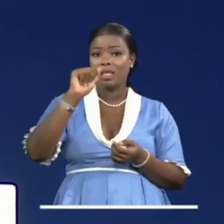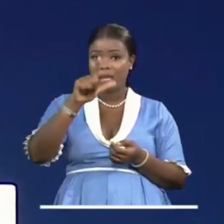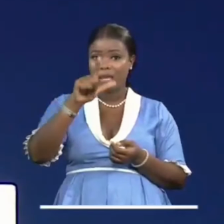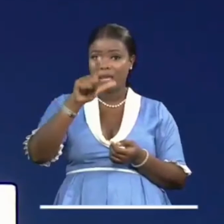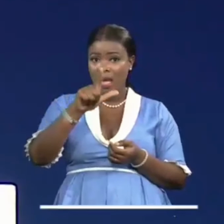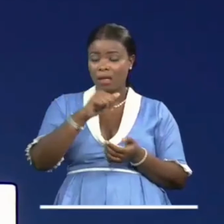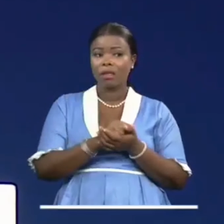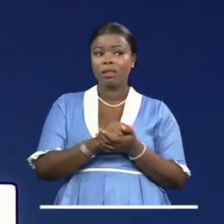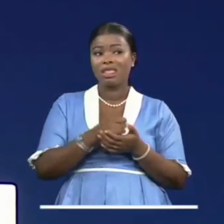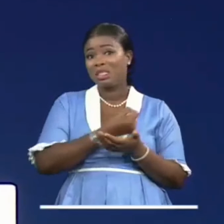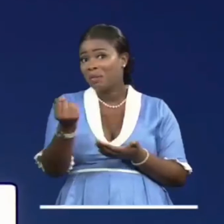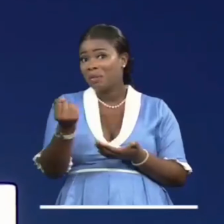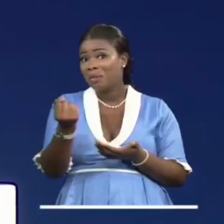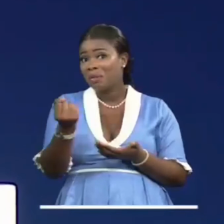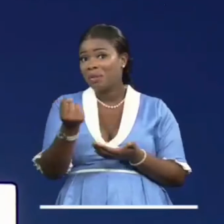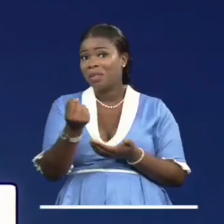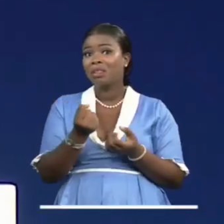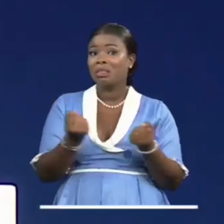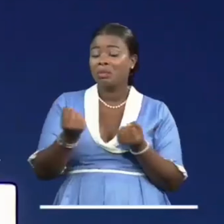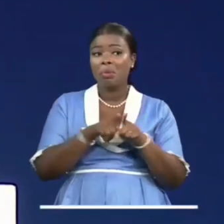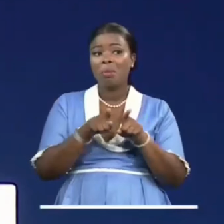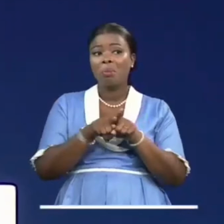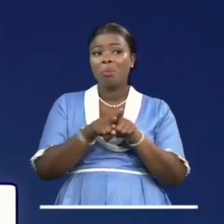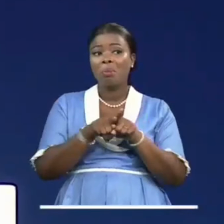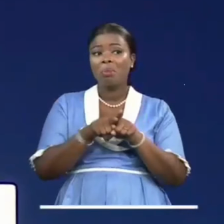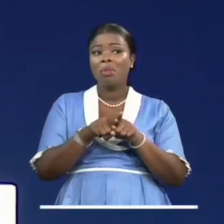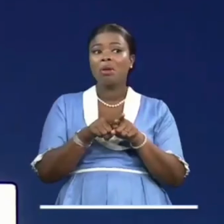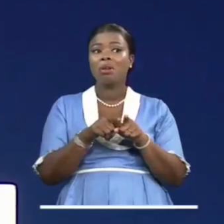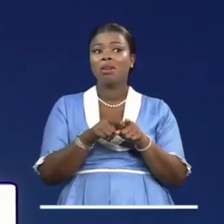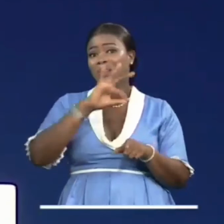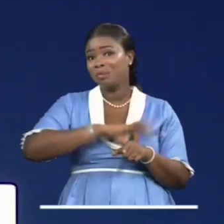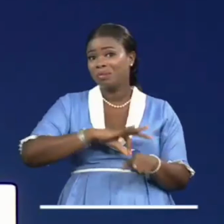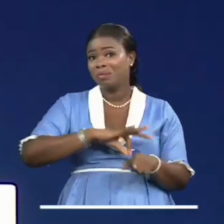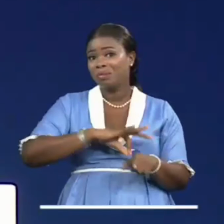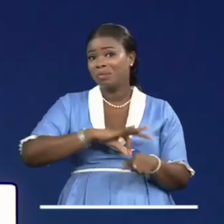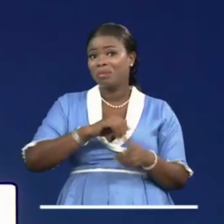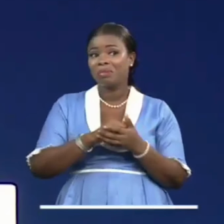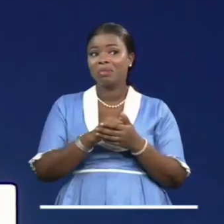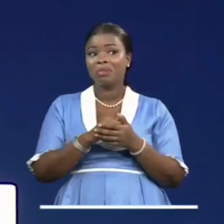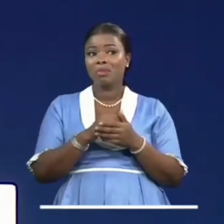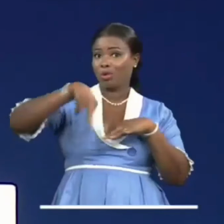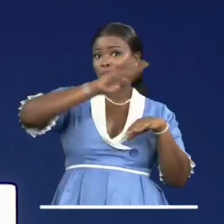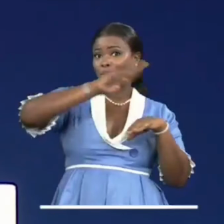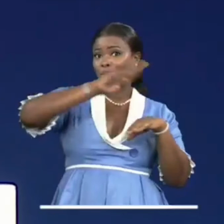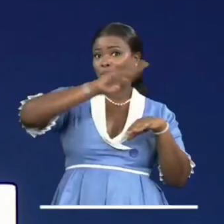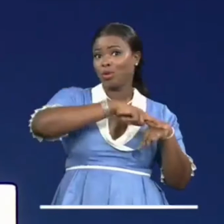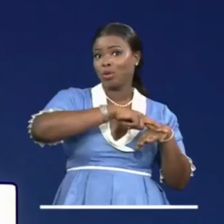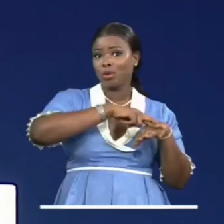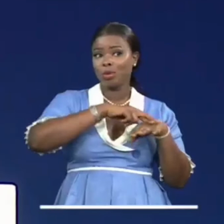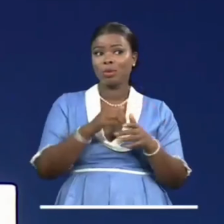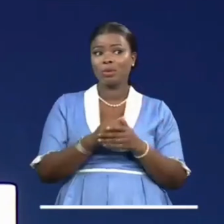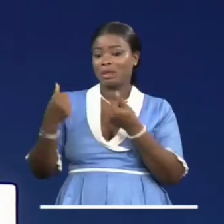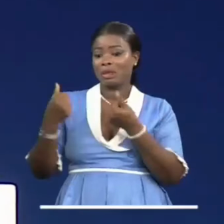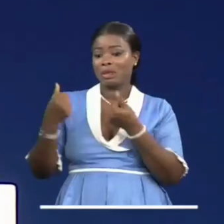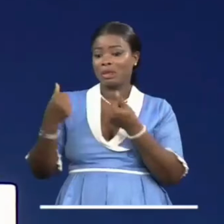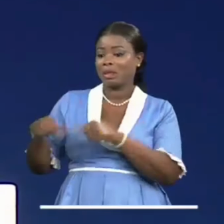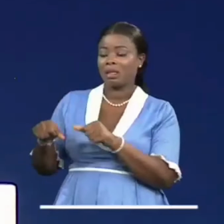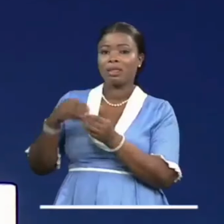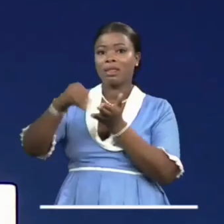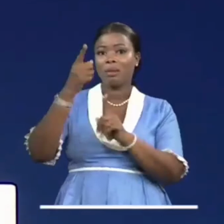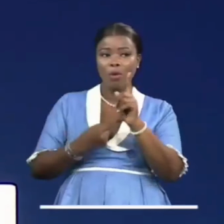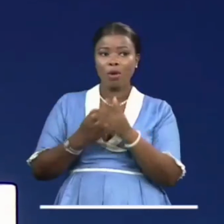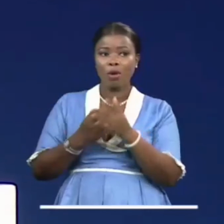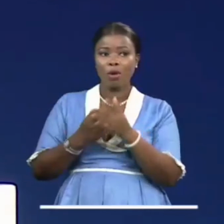à payer la dette l'intérêt et l'amortissement il reste quoi pour la masse salariale combien pour